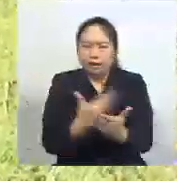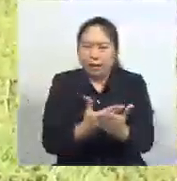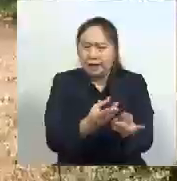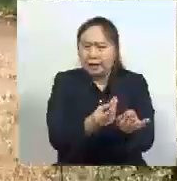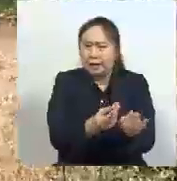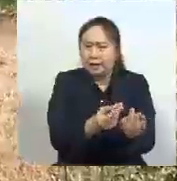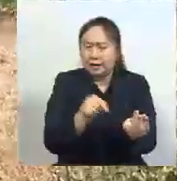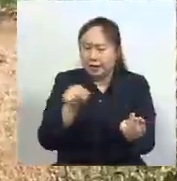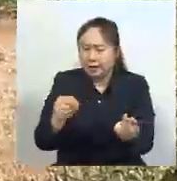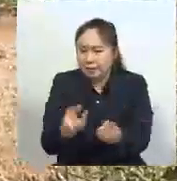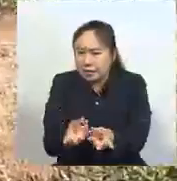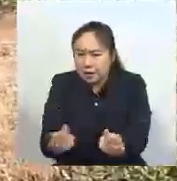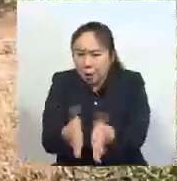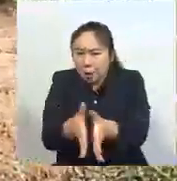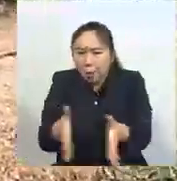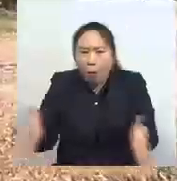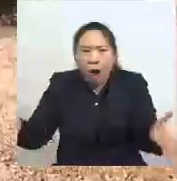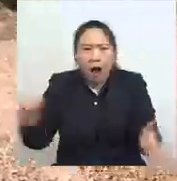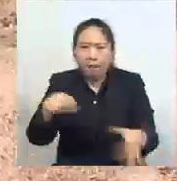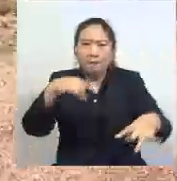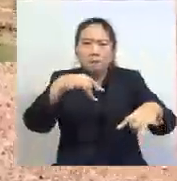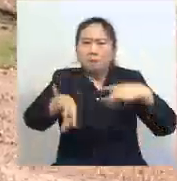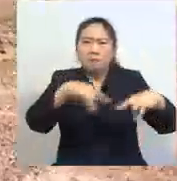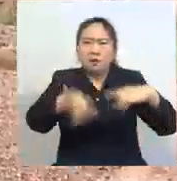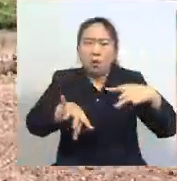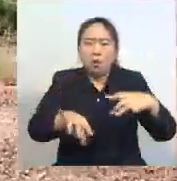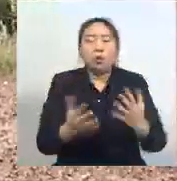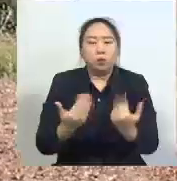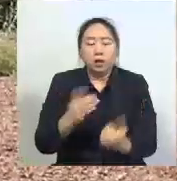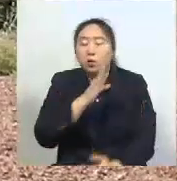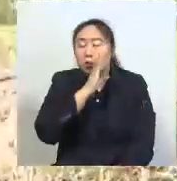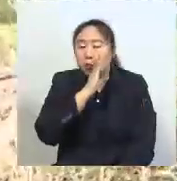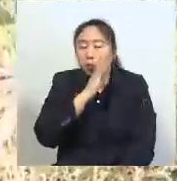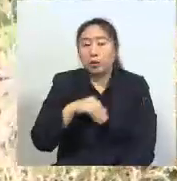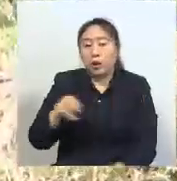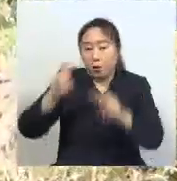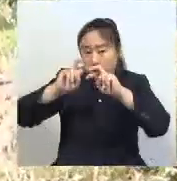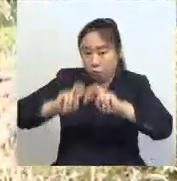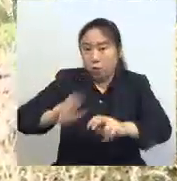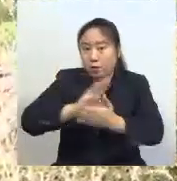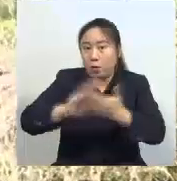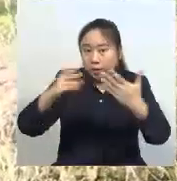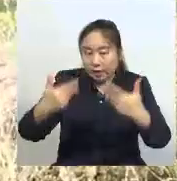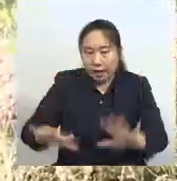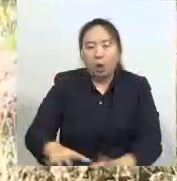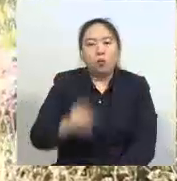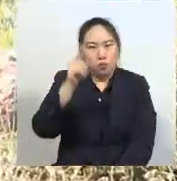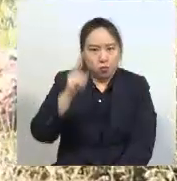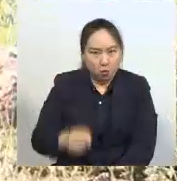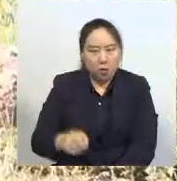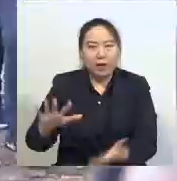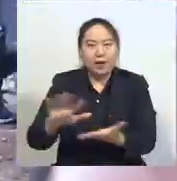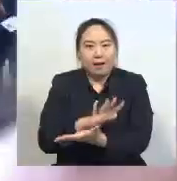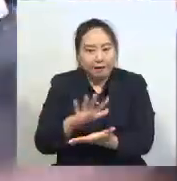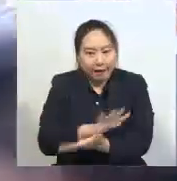ที่ดินกับจำนวนพื้นที่โดยหลังจากนี้หากพนักงานสอบสวนได้สอบสวนเสร็จแล้วจะต้องรวบรวม